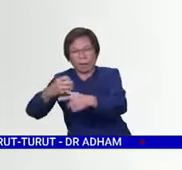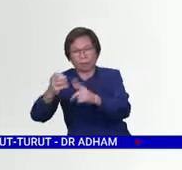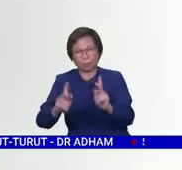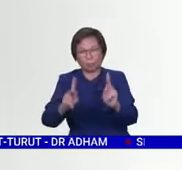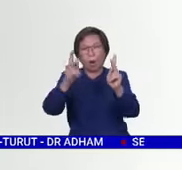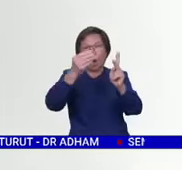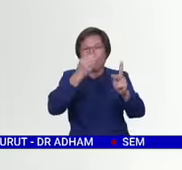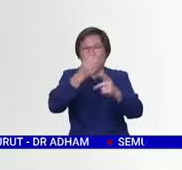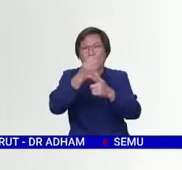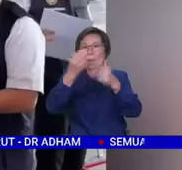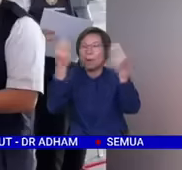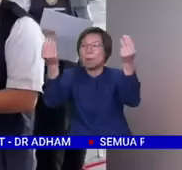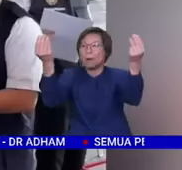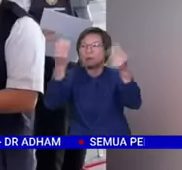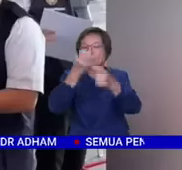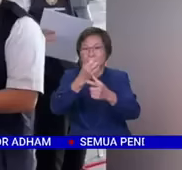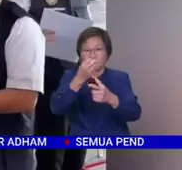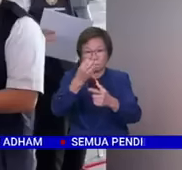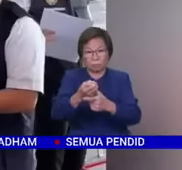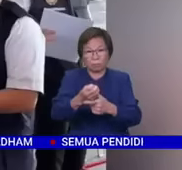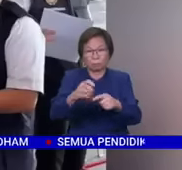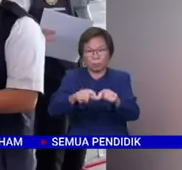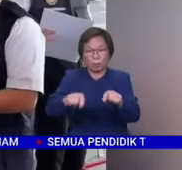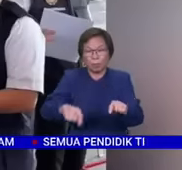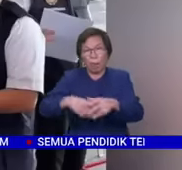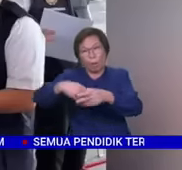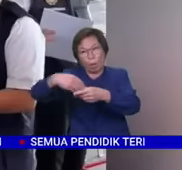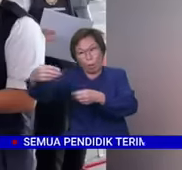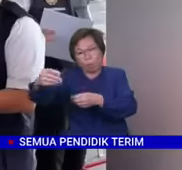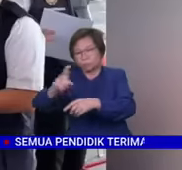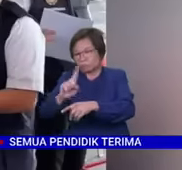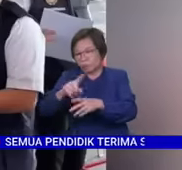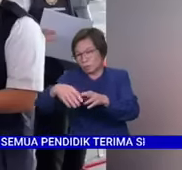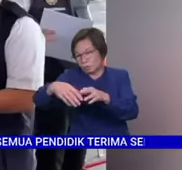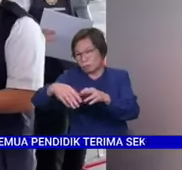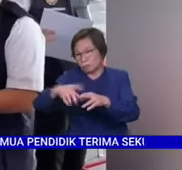Kompleks makanan majelis ada tempat-tempat tawaf